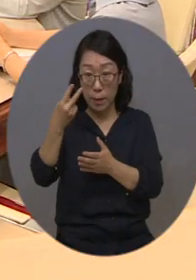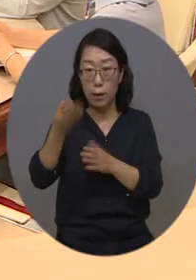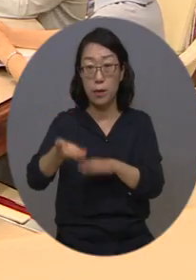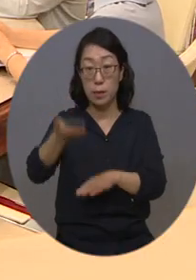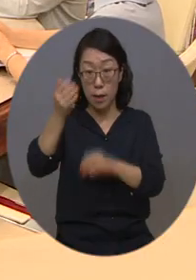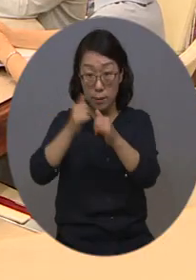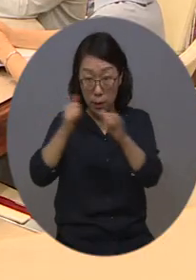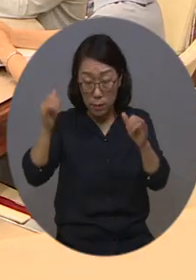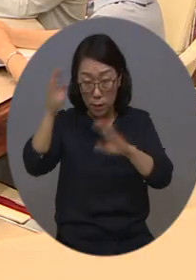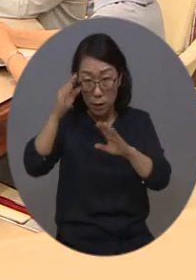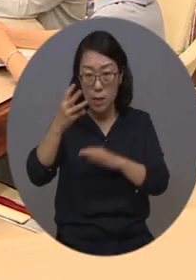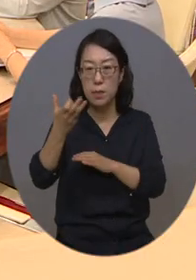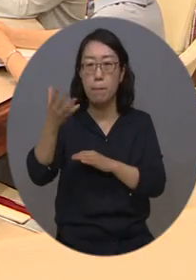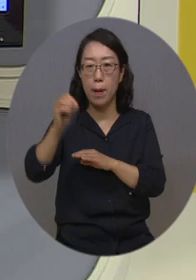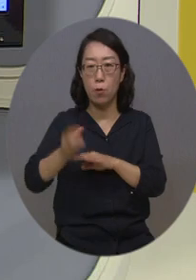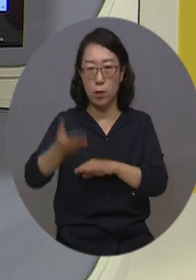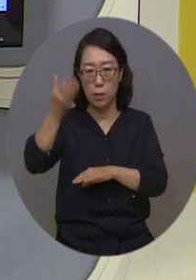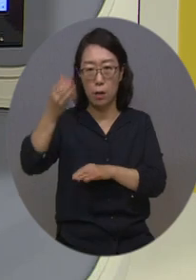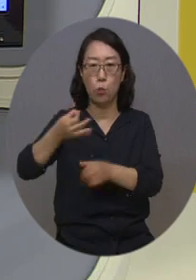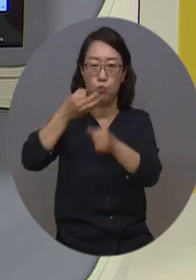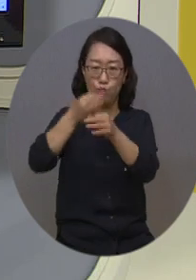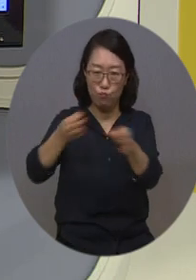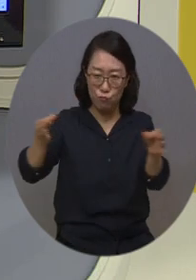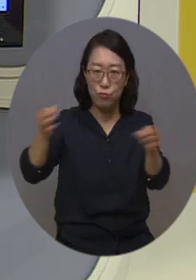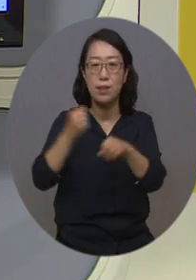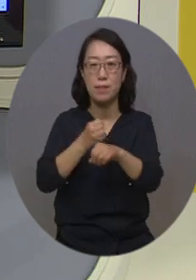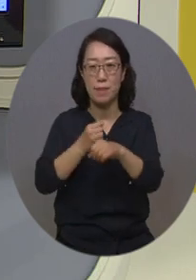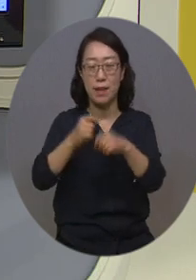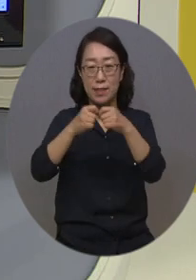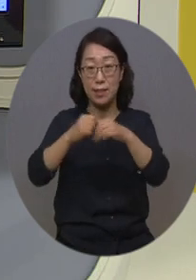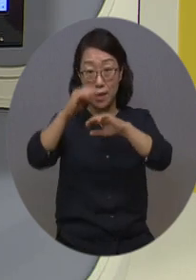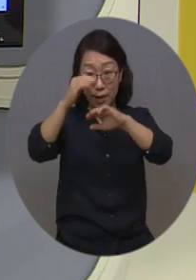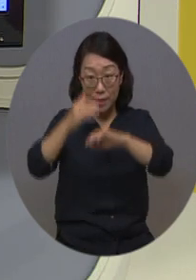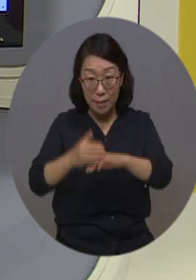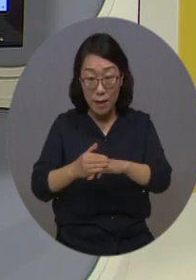원의 장학금을 지급했습니다. 이 밖에 자세한